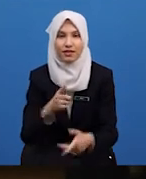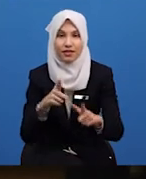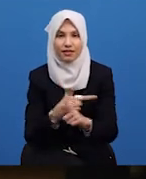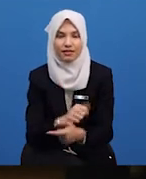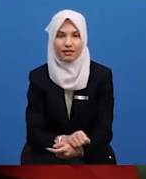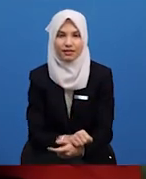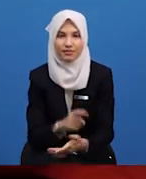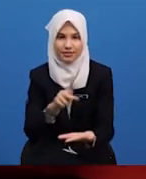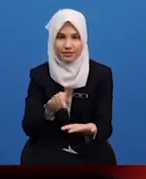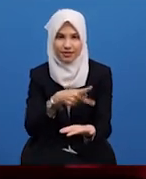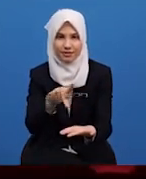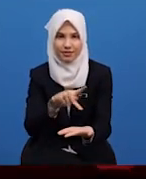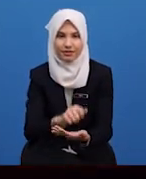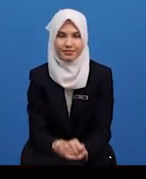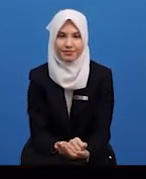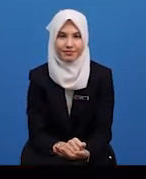zapin.